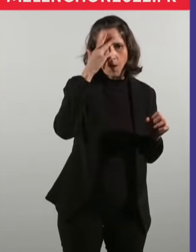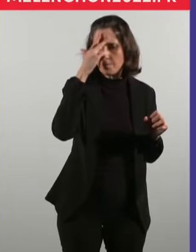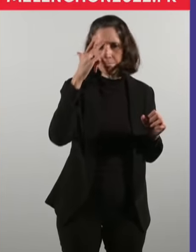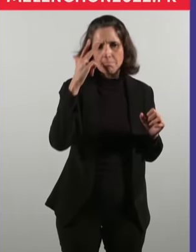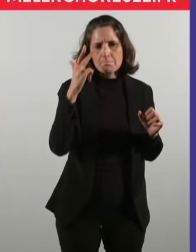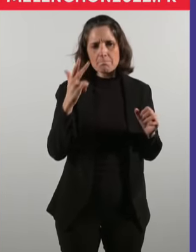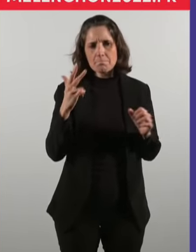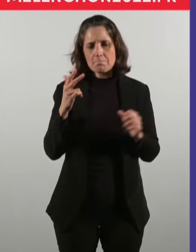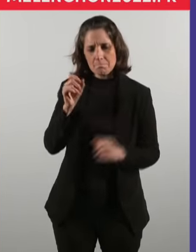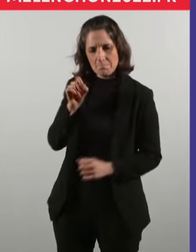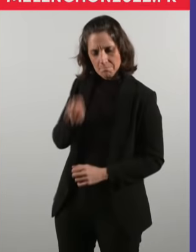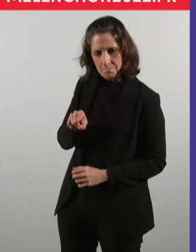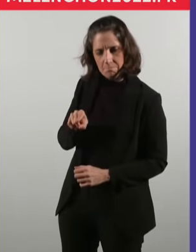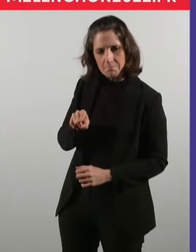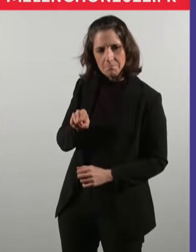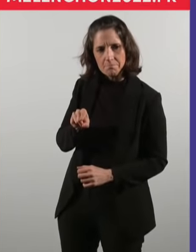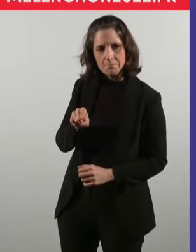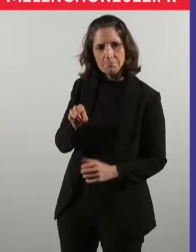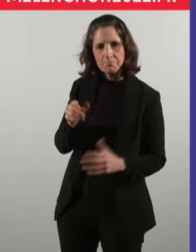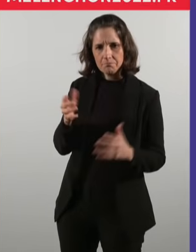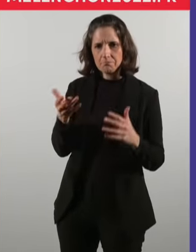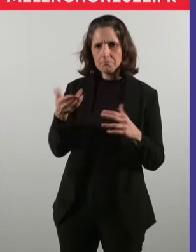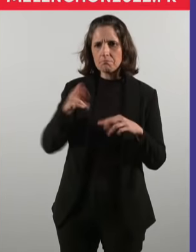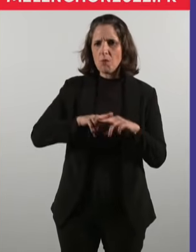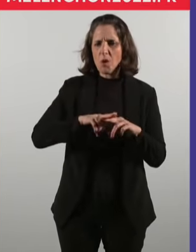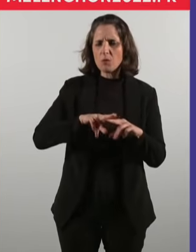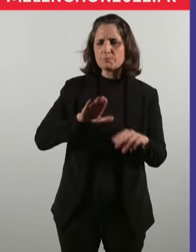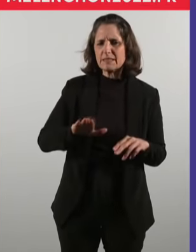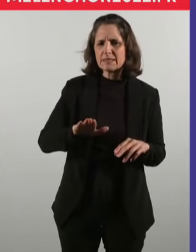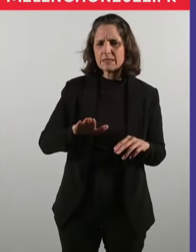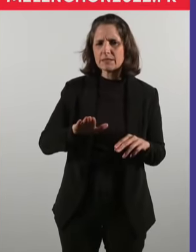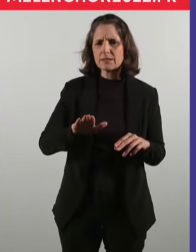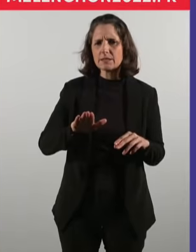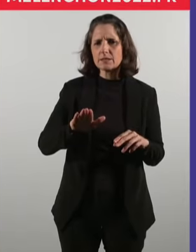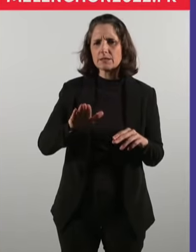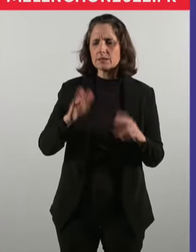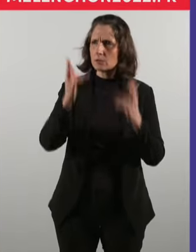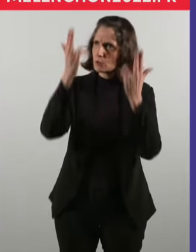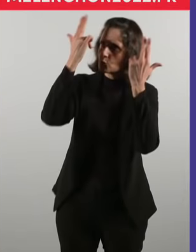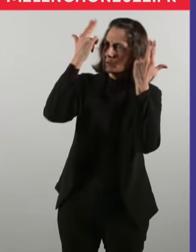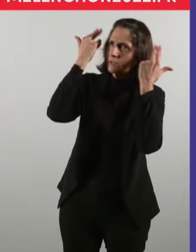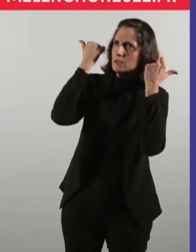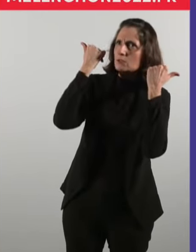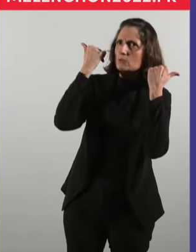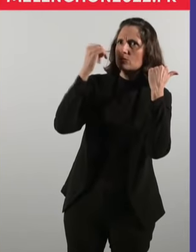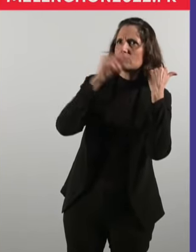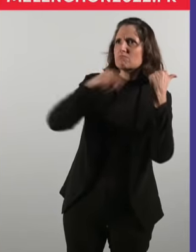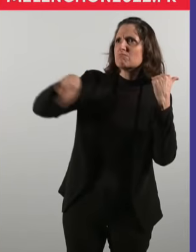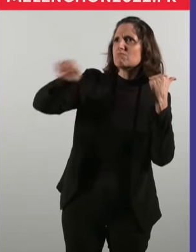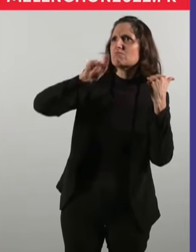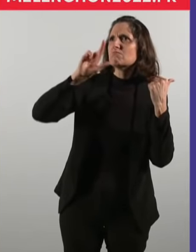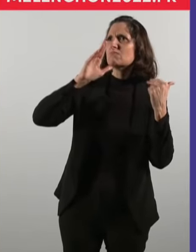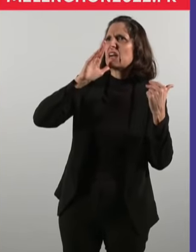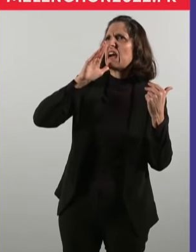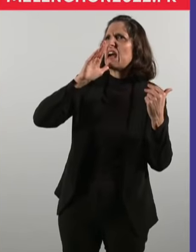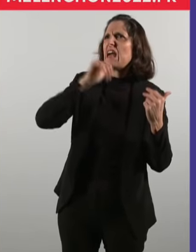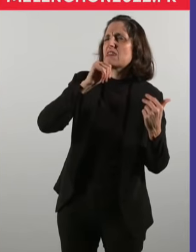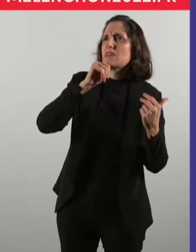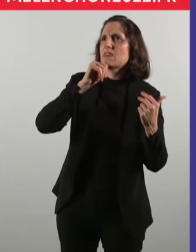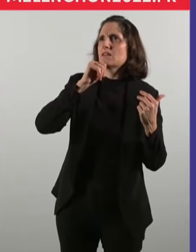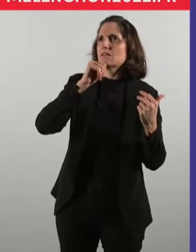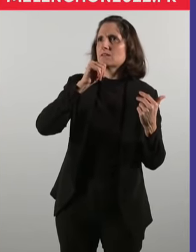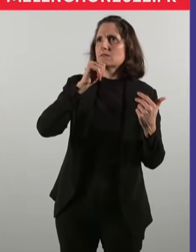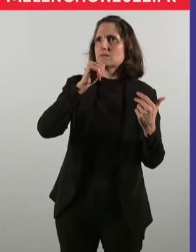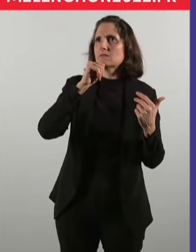mort, la soumission à la haine déshumanisée des autres qui rend cette nuit indélébile. Pour